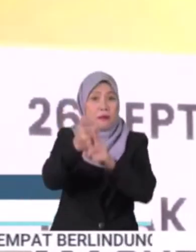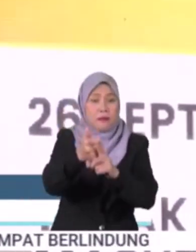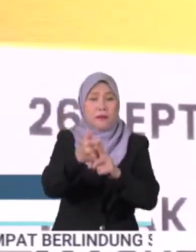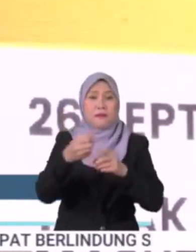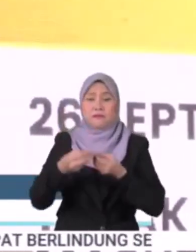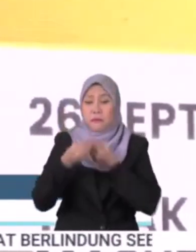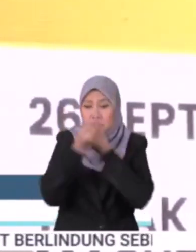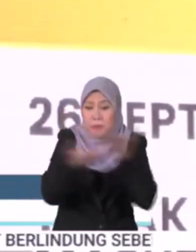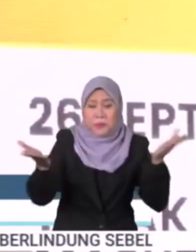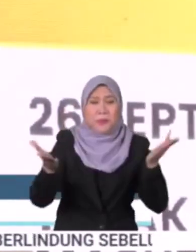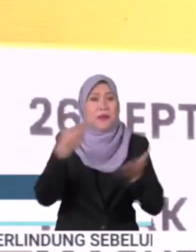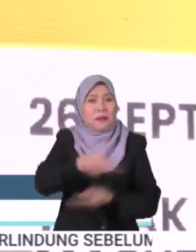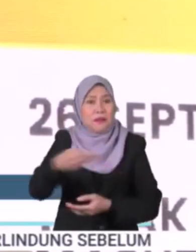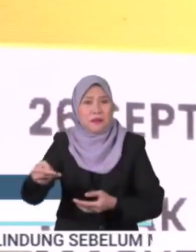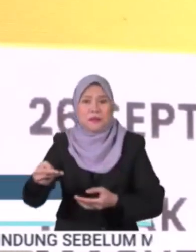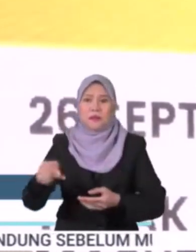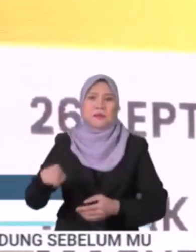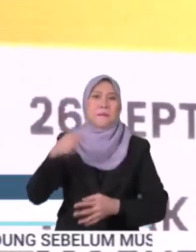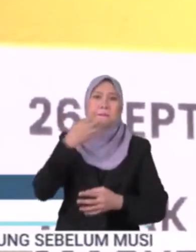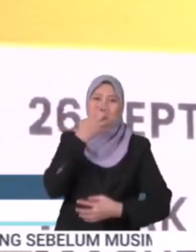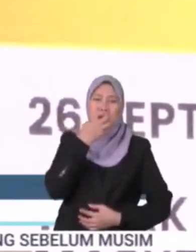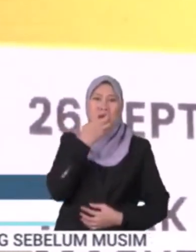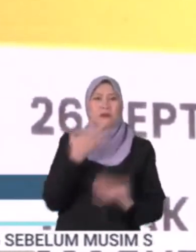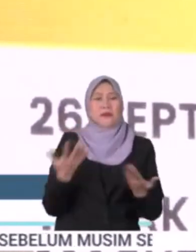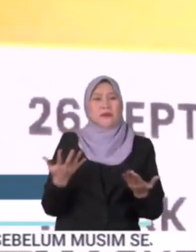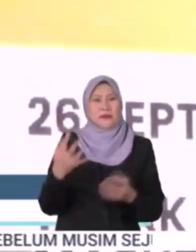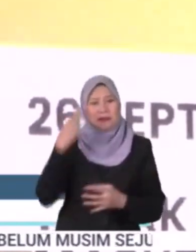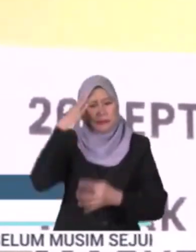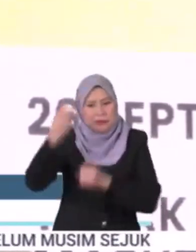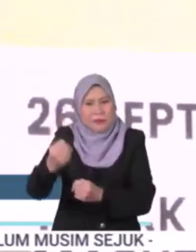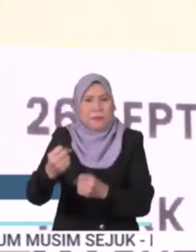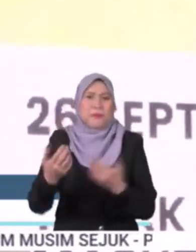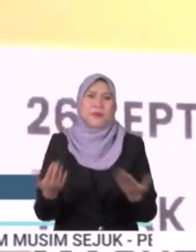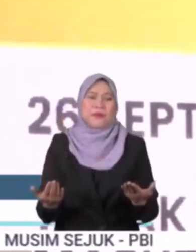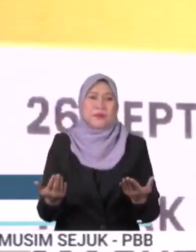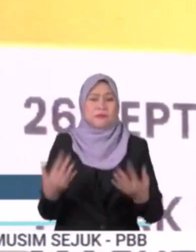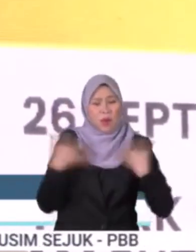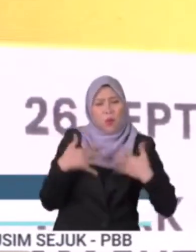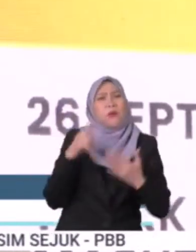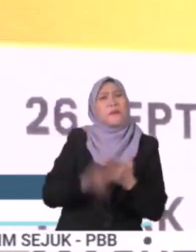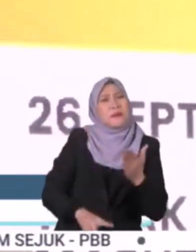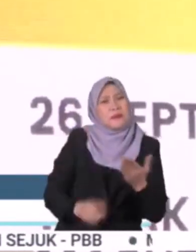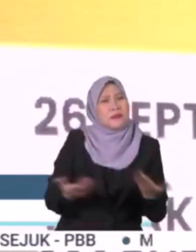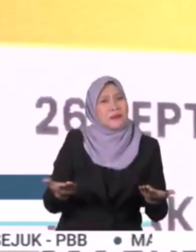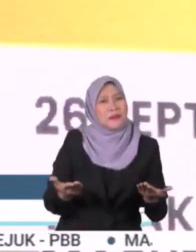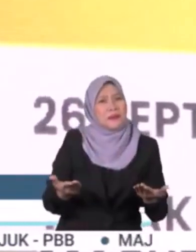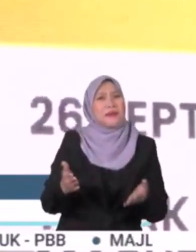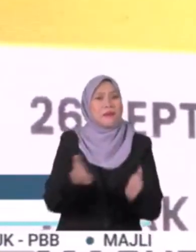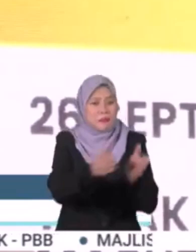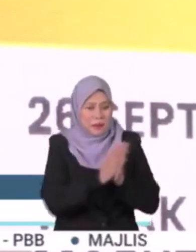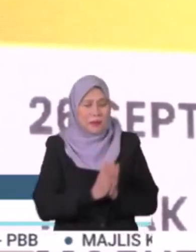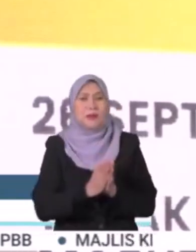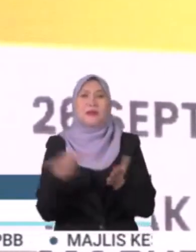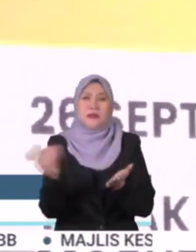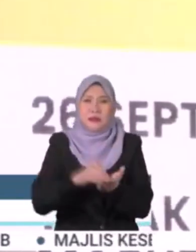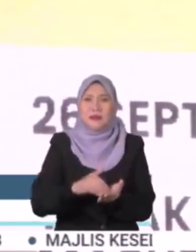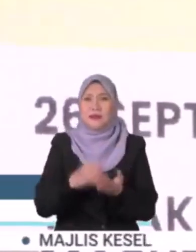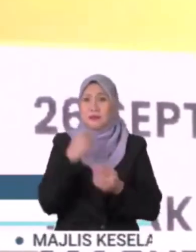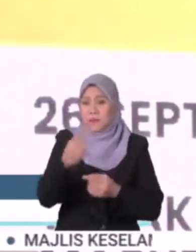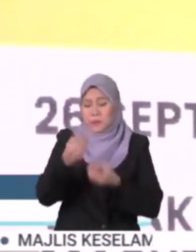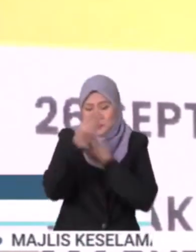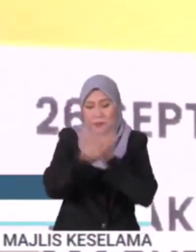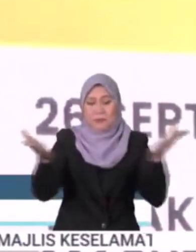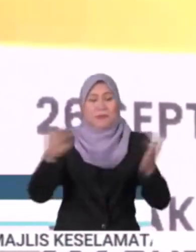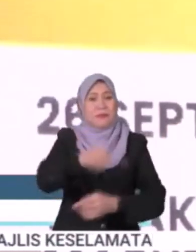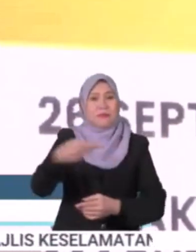Apa dendam? Kalau kamu tidak salah, apa takut isytihar harta? Saya kalau esok minta isytihar harta sekali lagi, saya